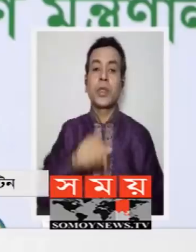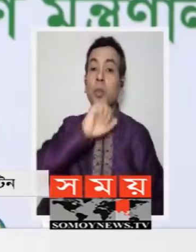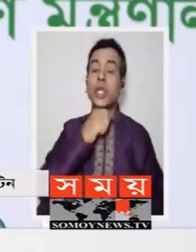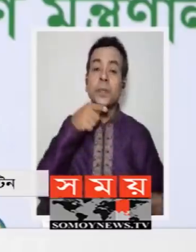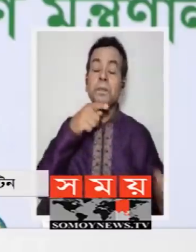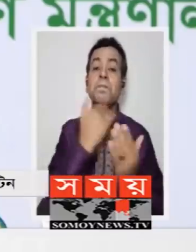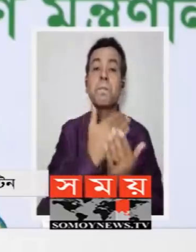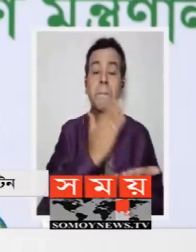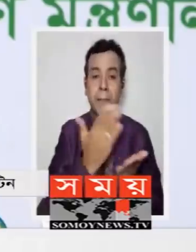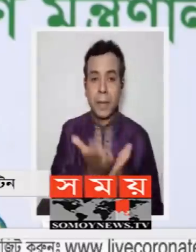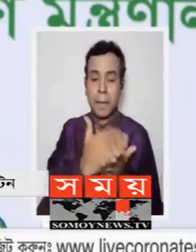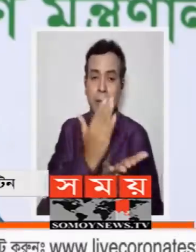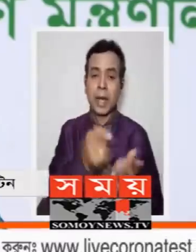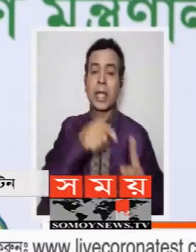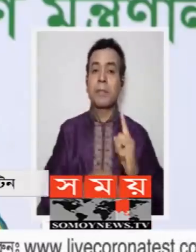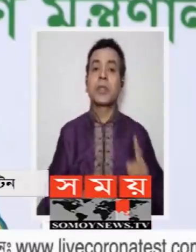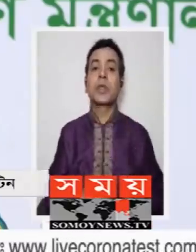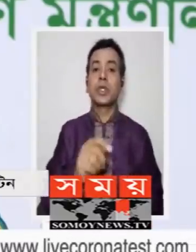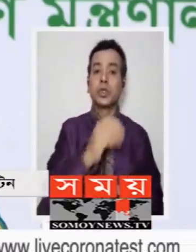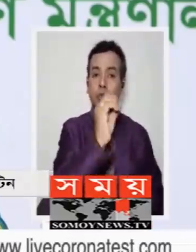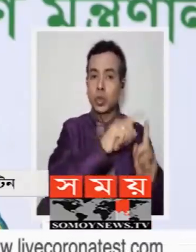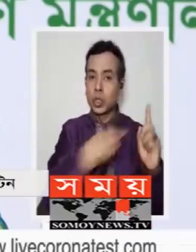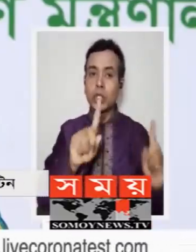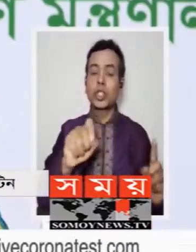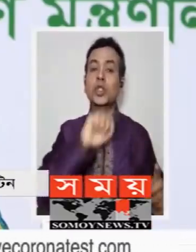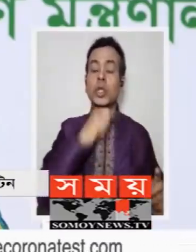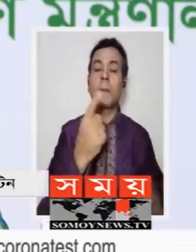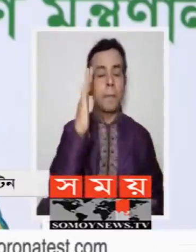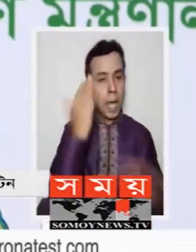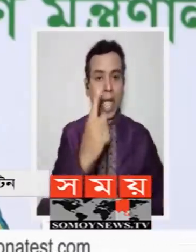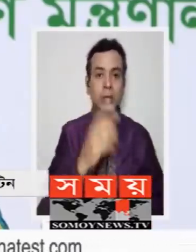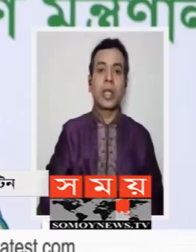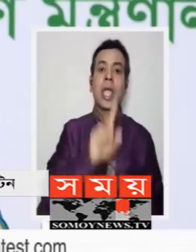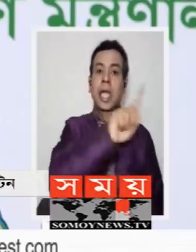21 জন, পূর্বেই বলেছি, এর মধ্যে 14 জন পুরুষ এবং 7 জন নারী।